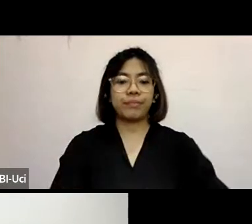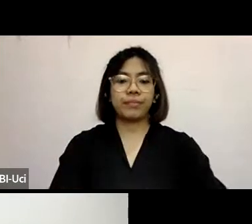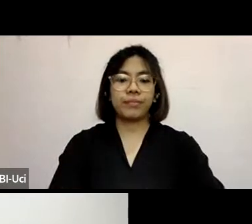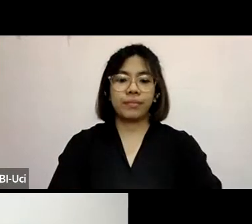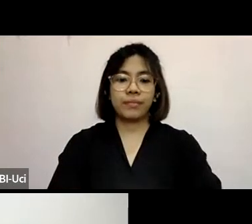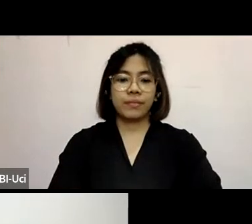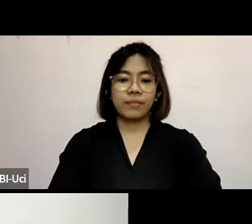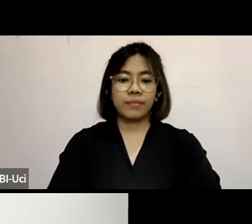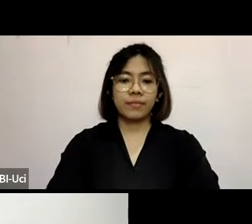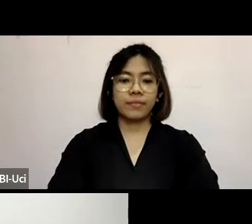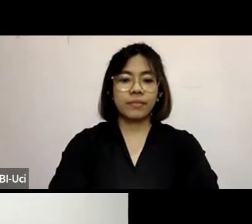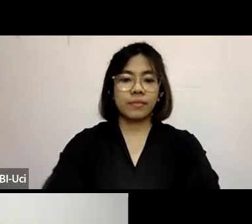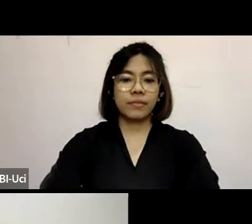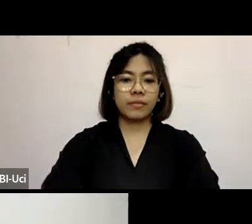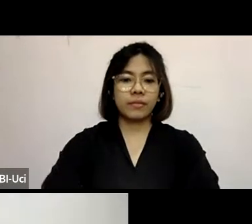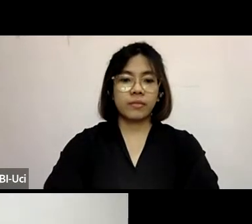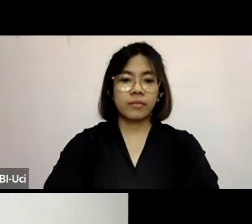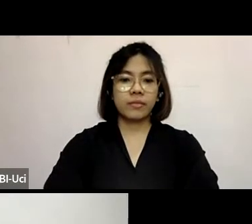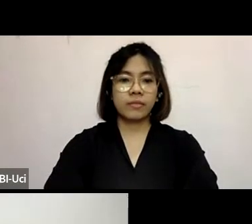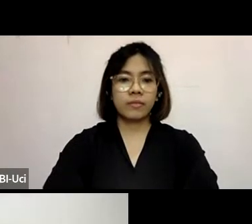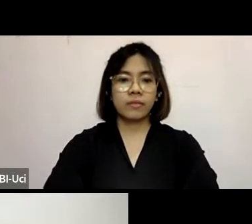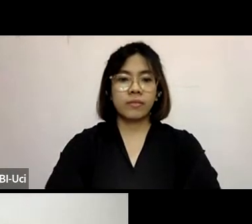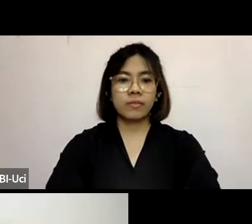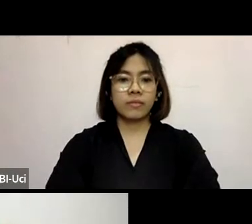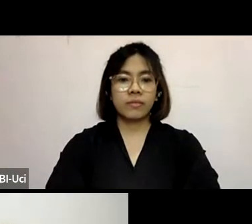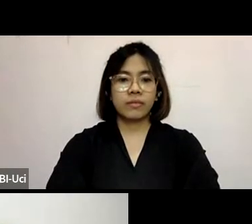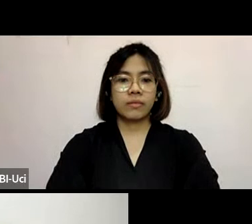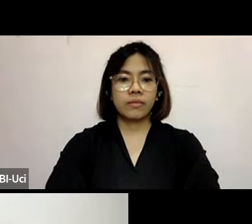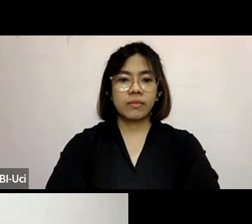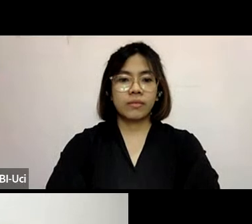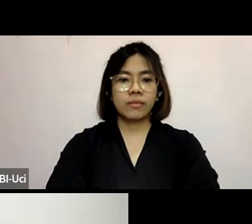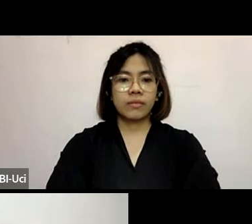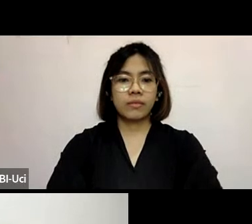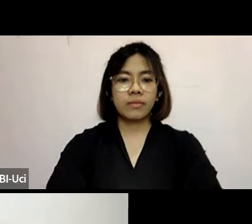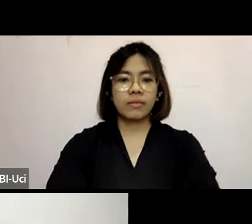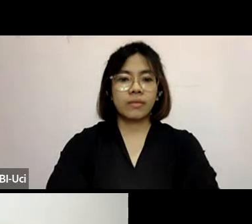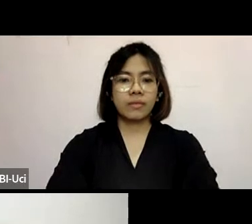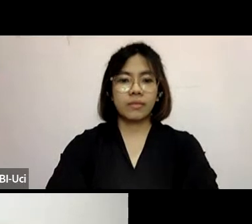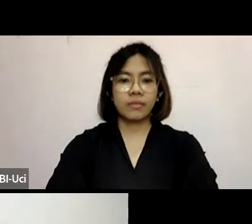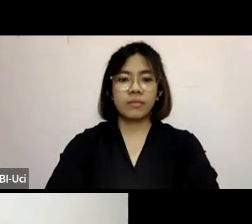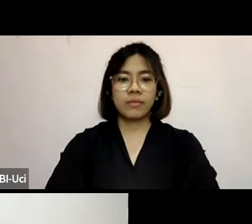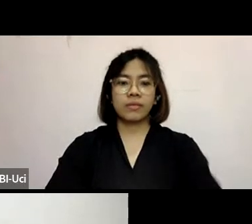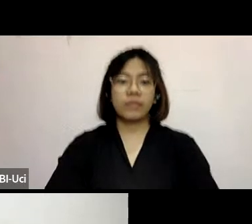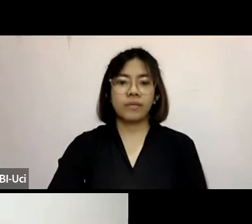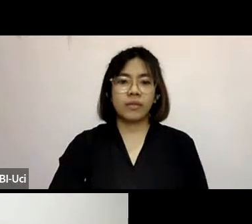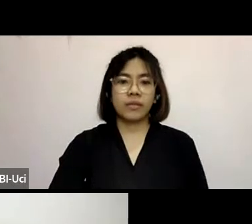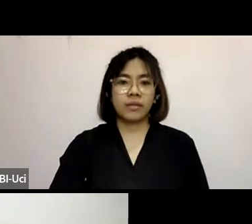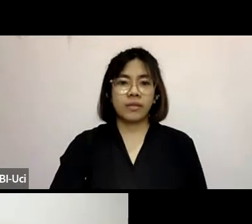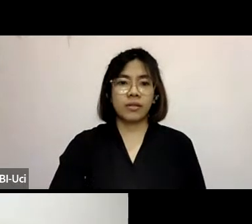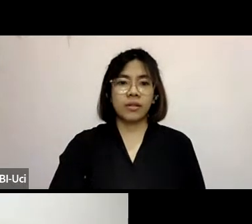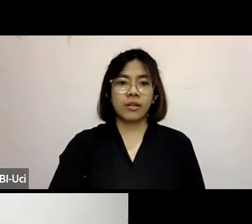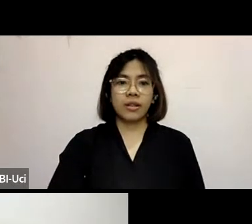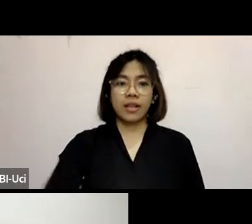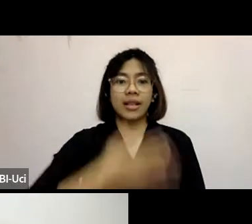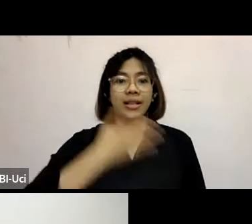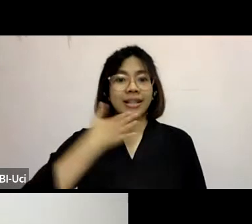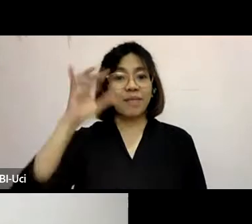Terima kasih dia mah Selamat siang Bapak Ibu sekalian sebagai sekalian